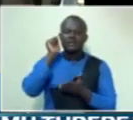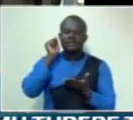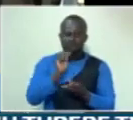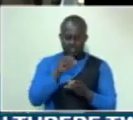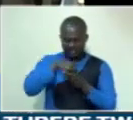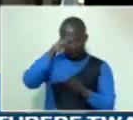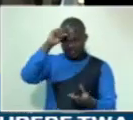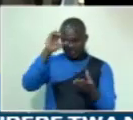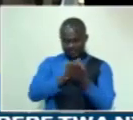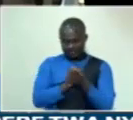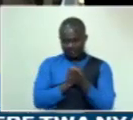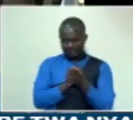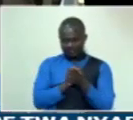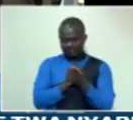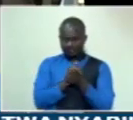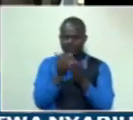bishyizemo icyizere